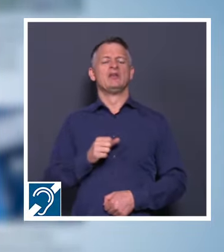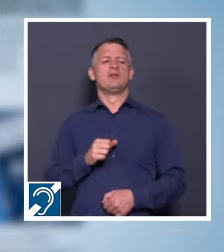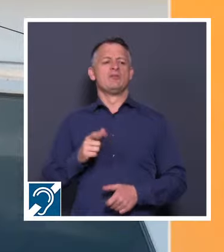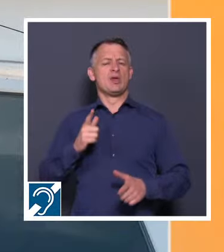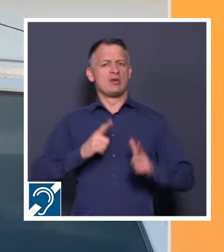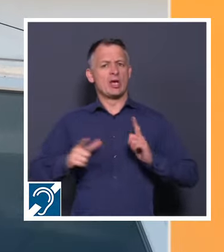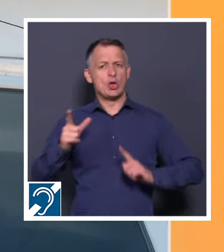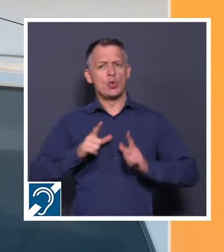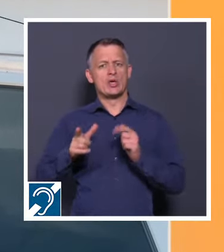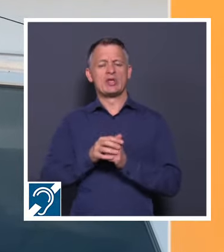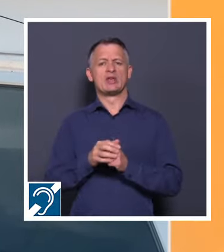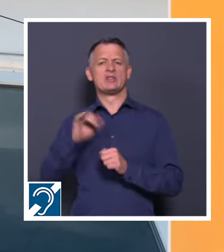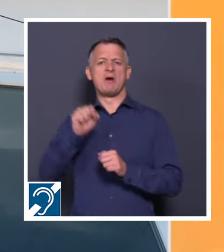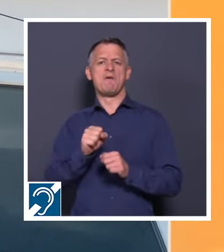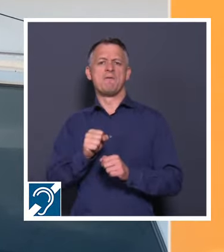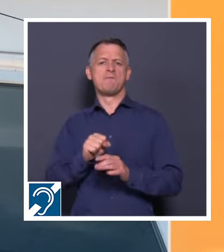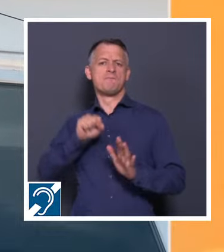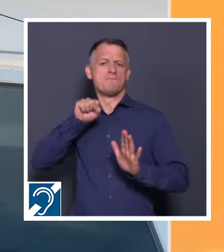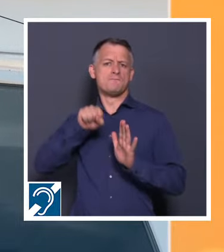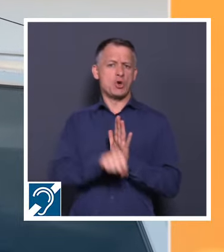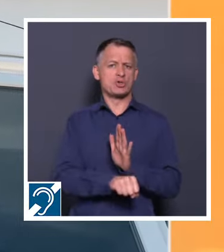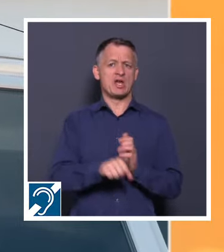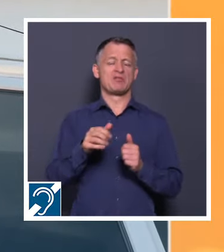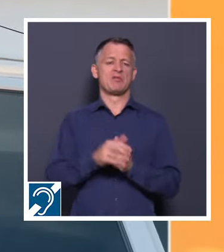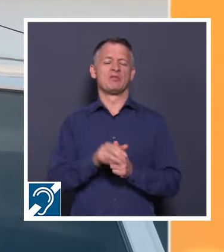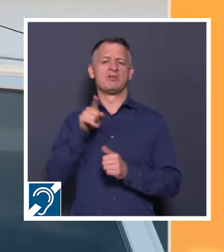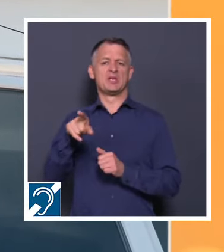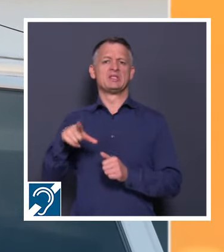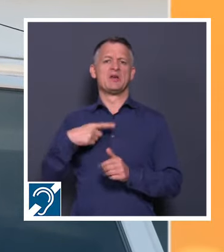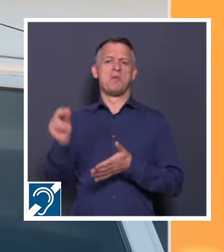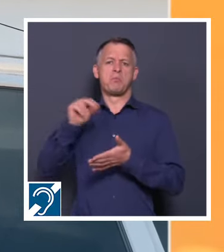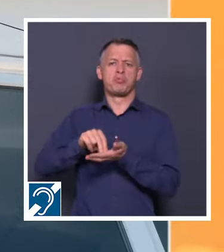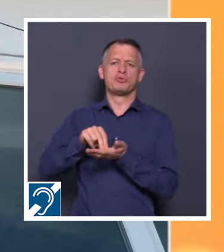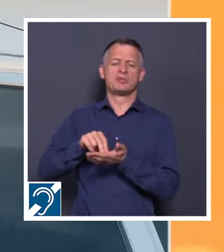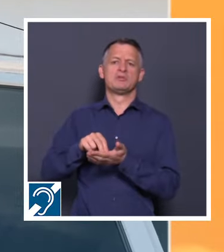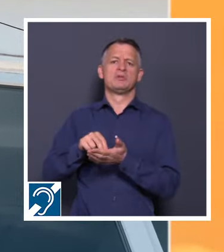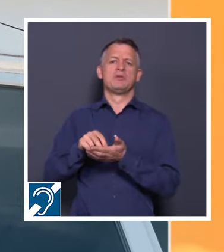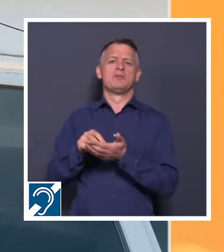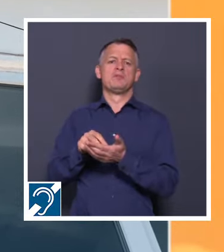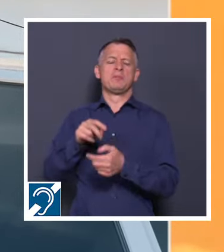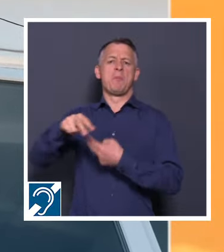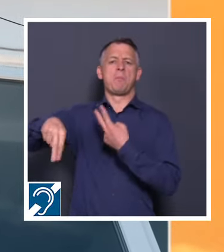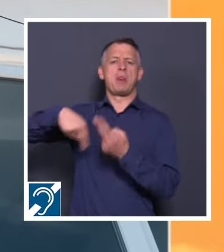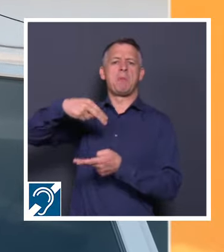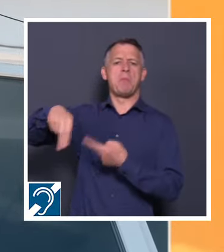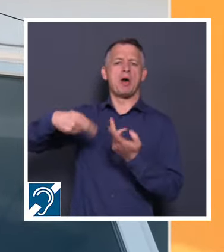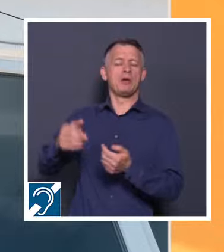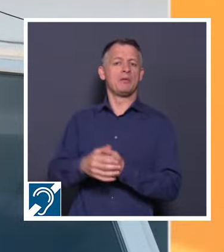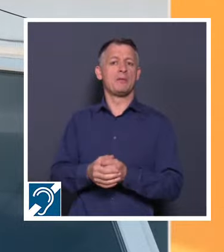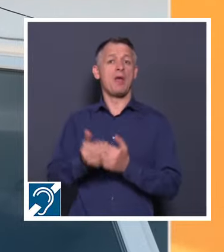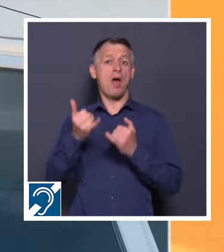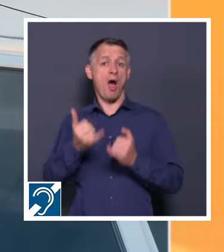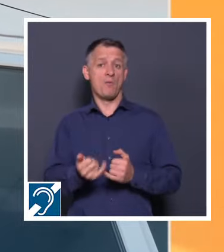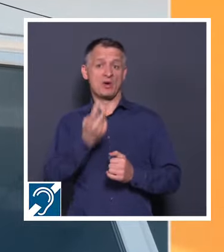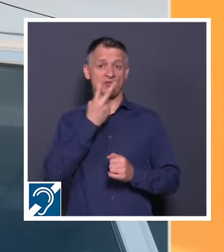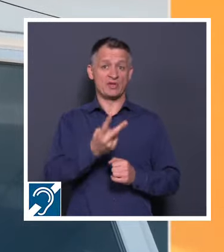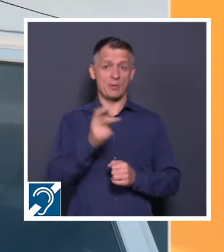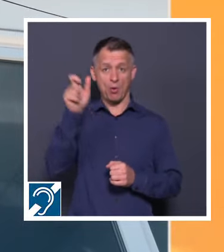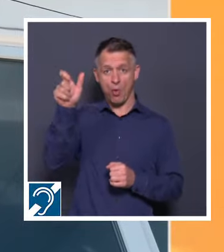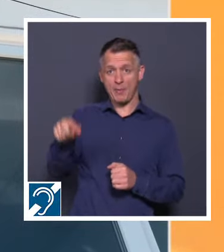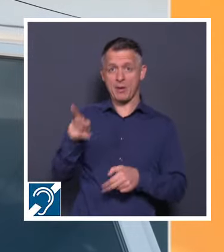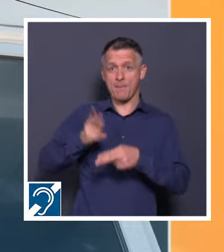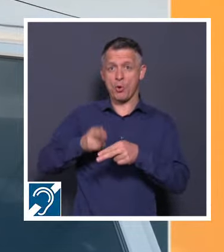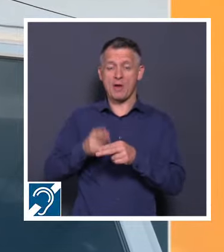este abuzat, este plimbat, știm. Dar acum să vedem că și oamenii bolnavi sunt puși pe